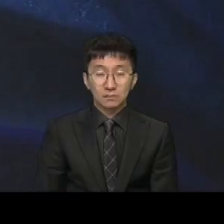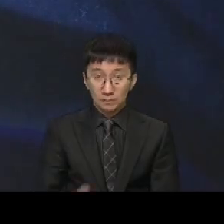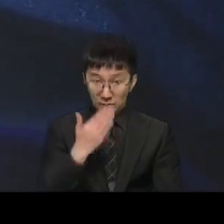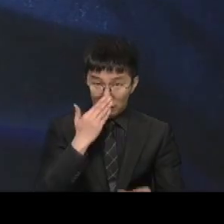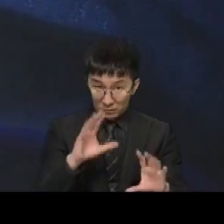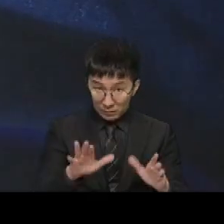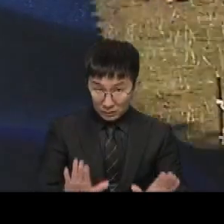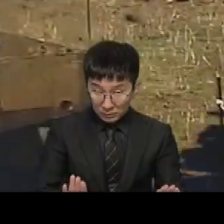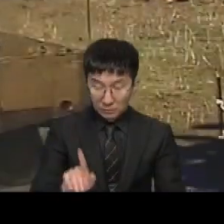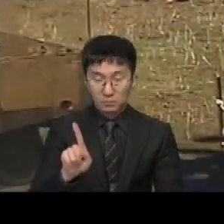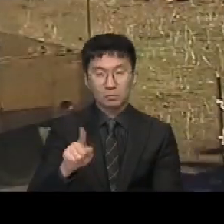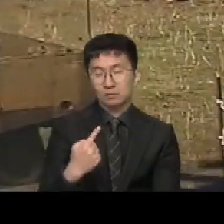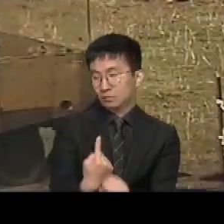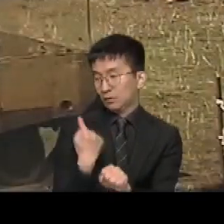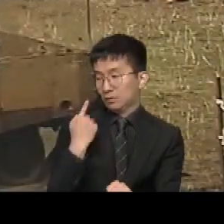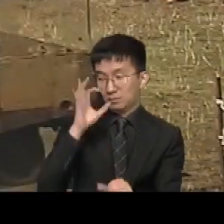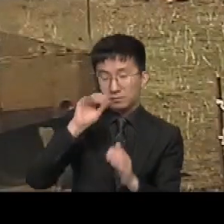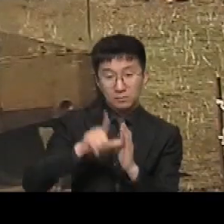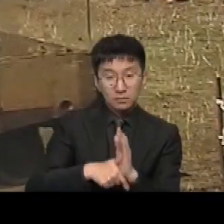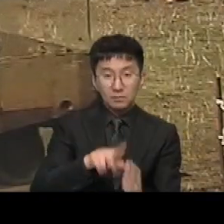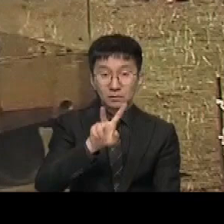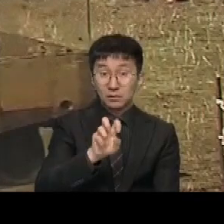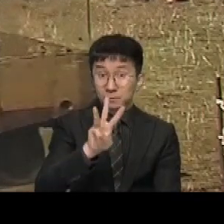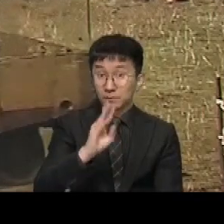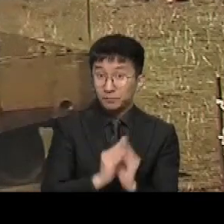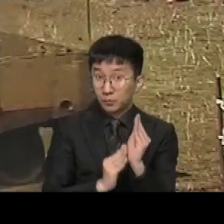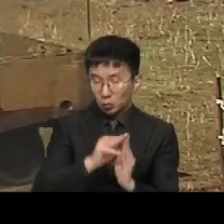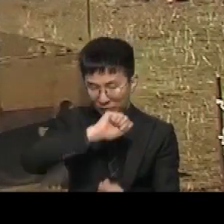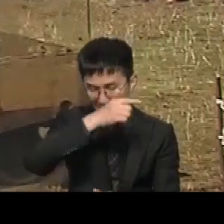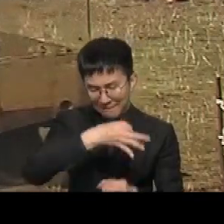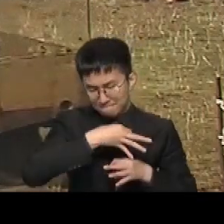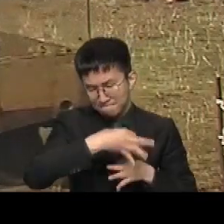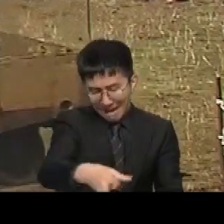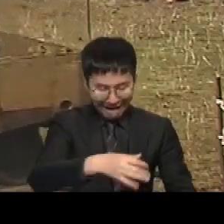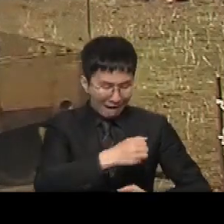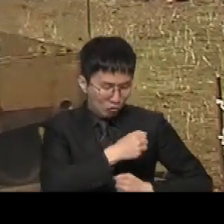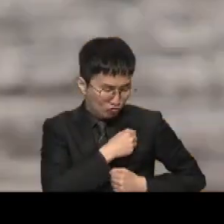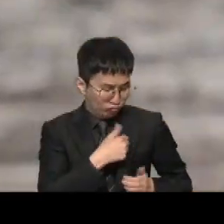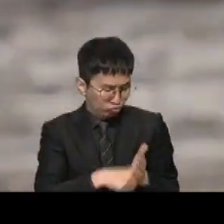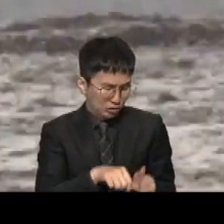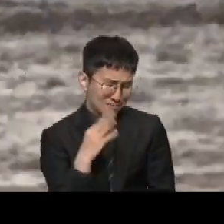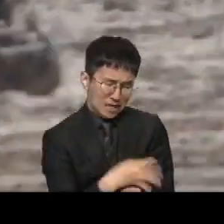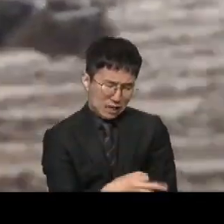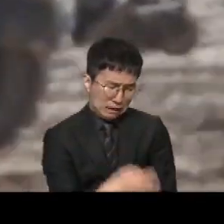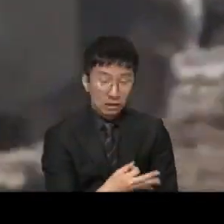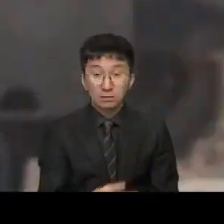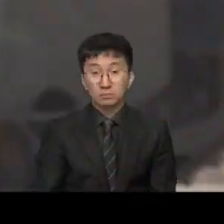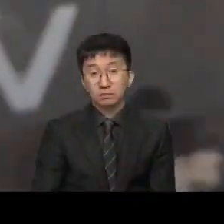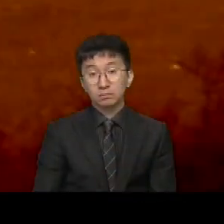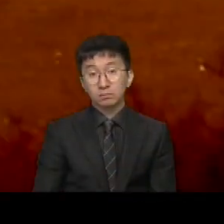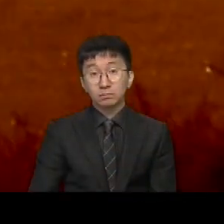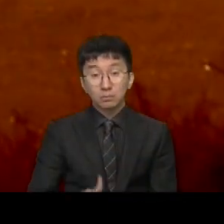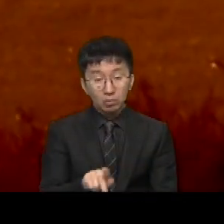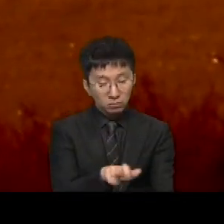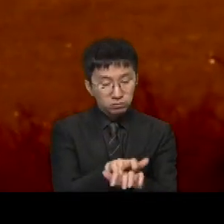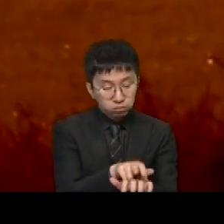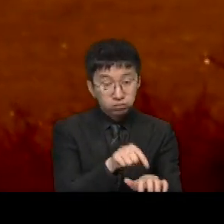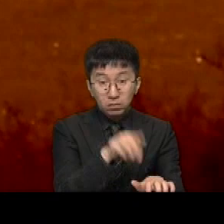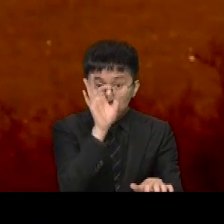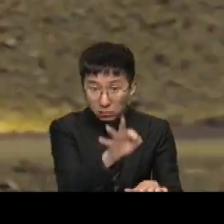이스라엘은 지난해 기준 23조 원이 넘는 국방비로 막강한 화력을 구축하고 있습니다. 먼저 주력 전차